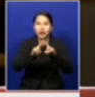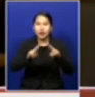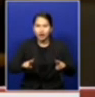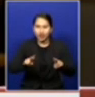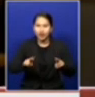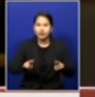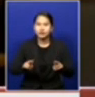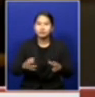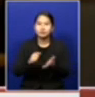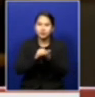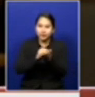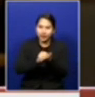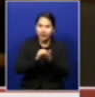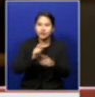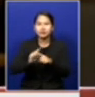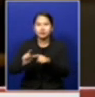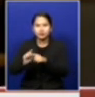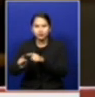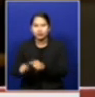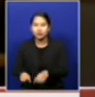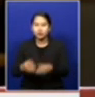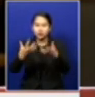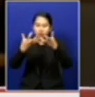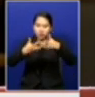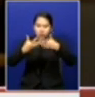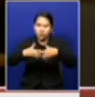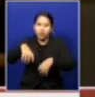รมที่ผลิต